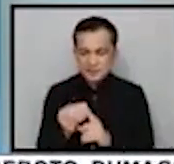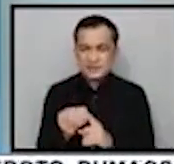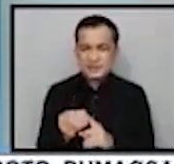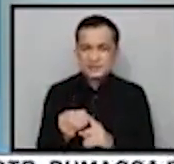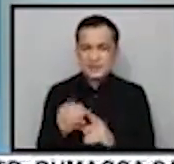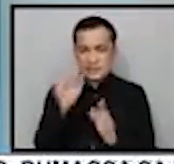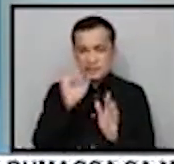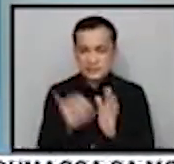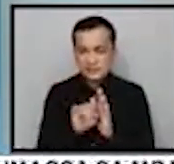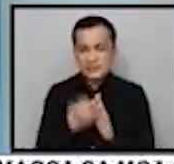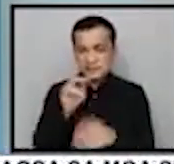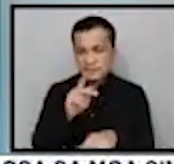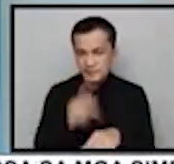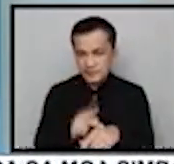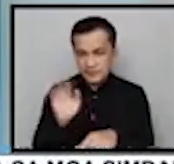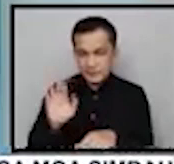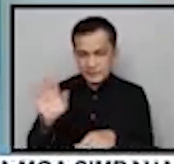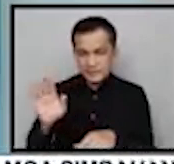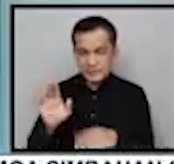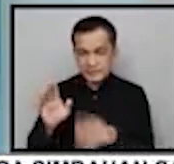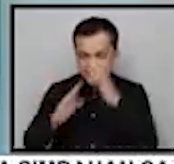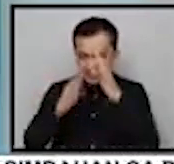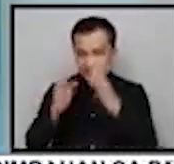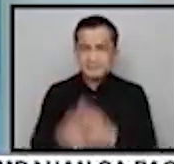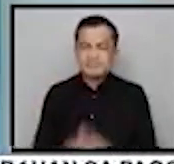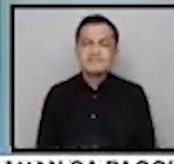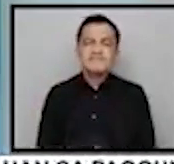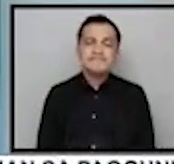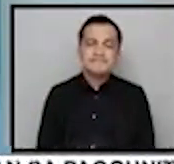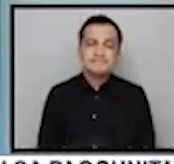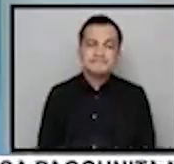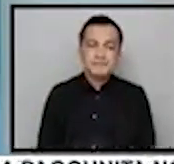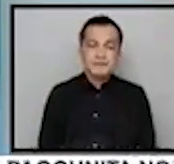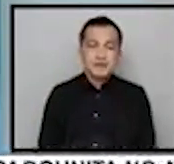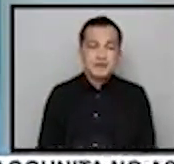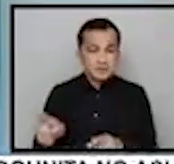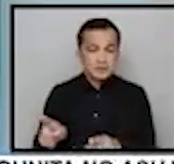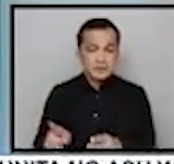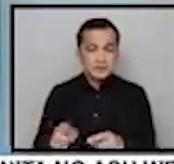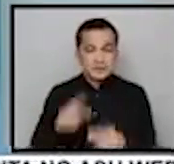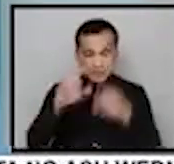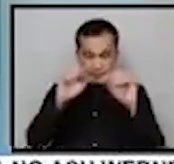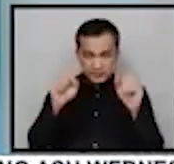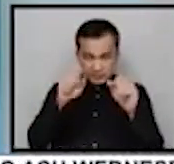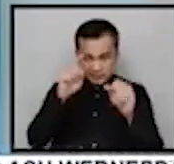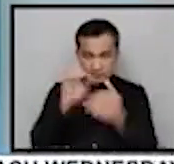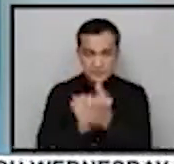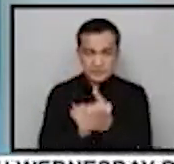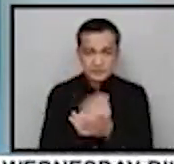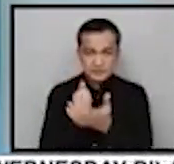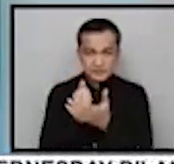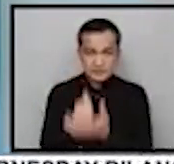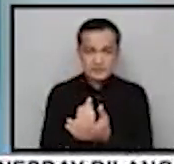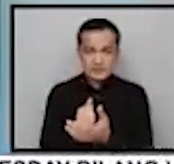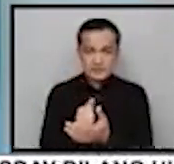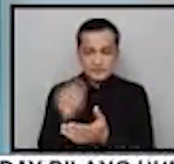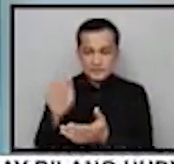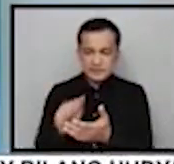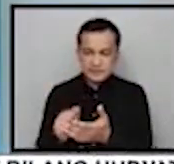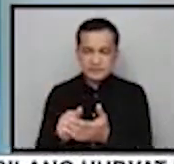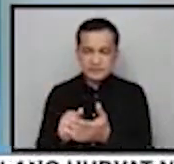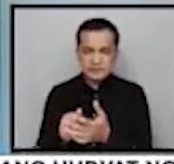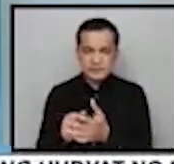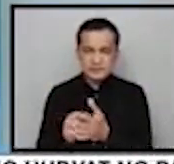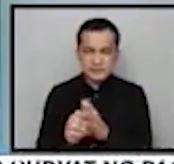ng Pilipinas sa kanilang mga katha o proyekto. Naniniwala kasi ang Pangulo na nakakatulong ang sining sa paglago ng ekonomiya ng